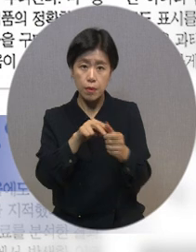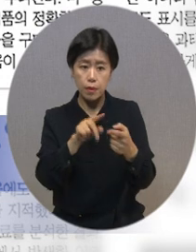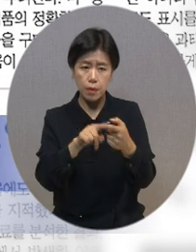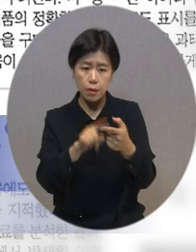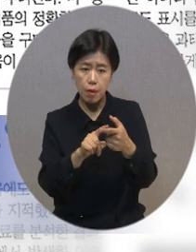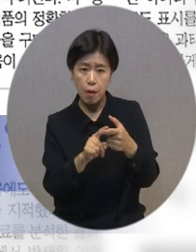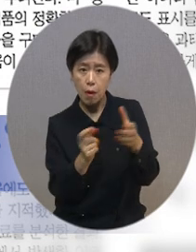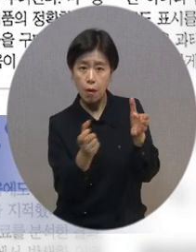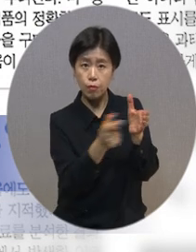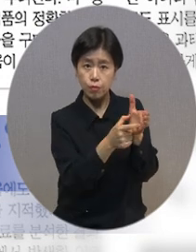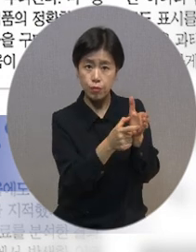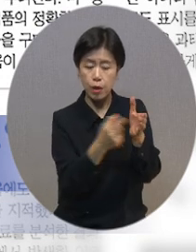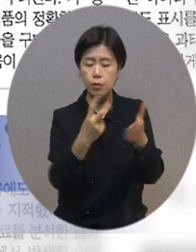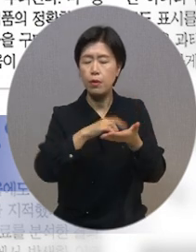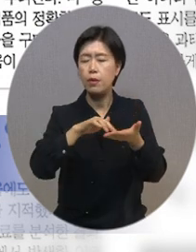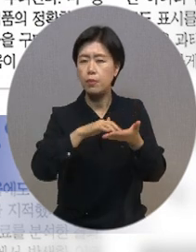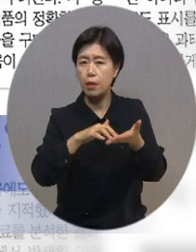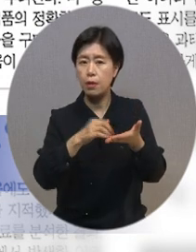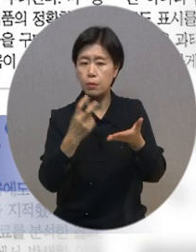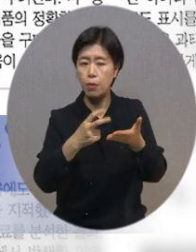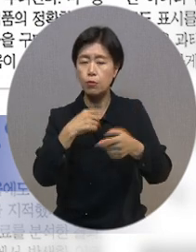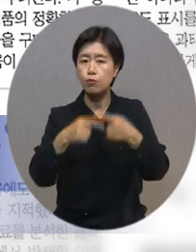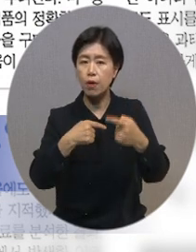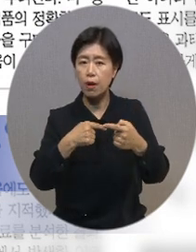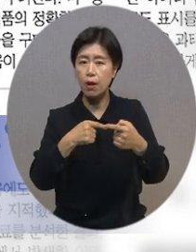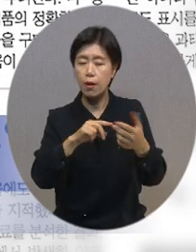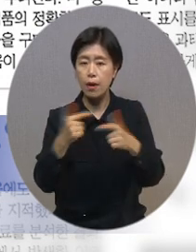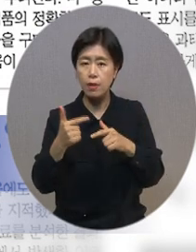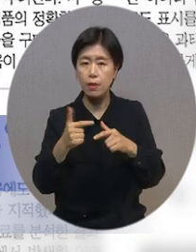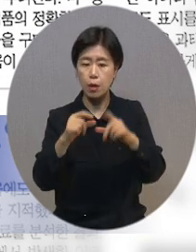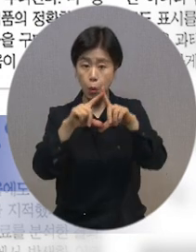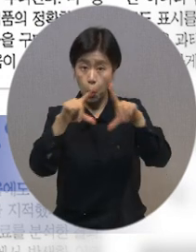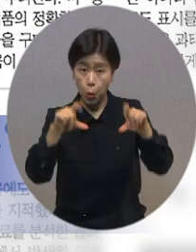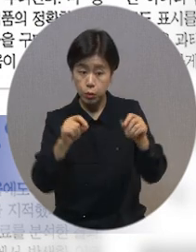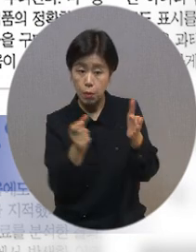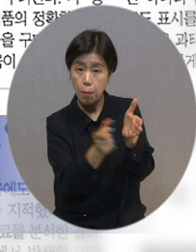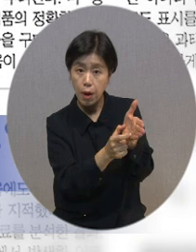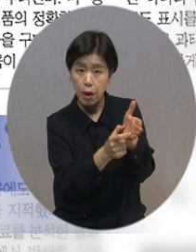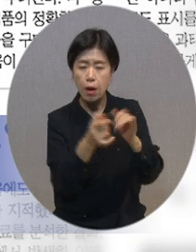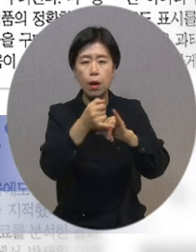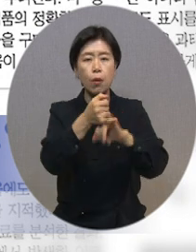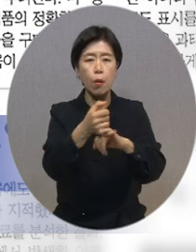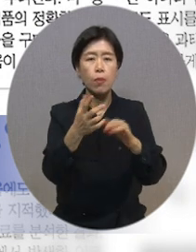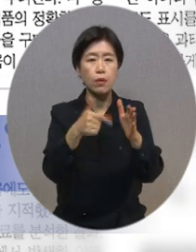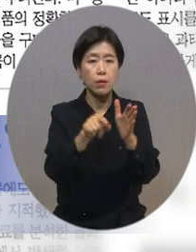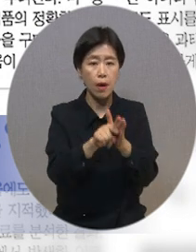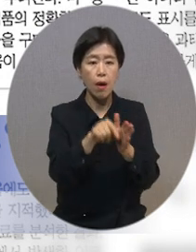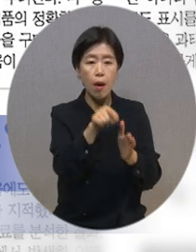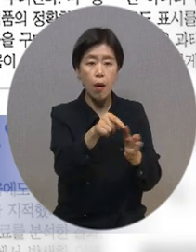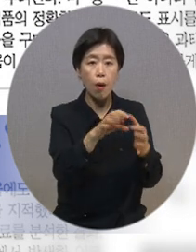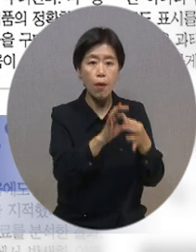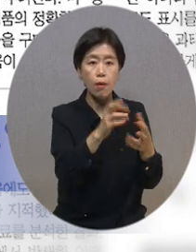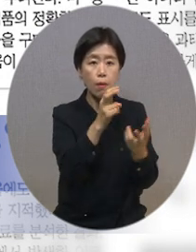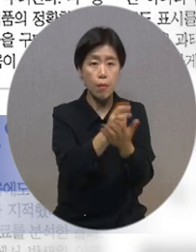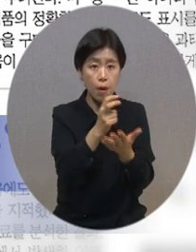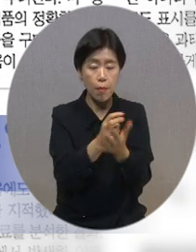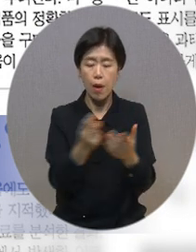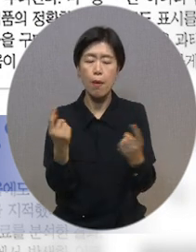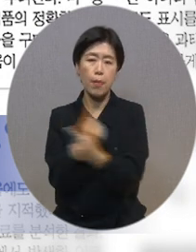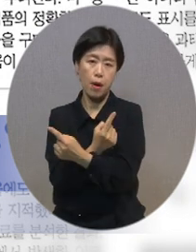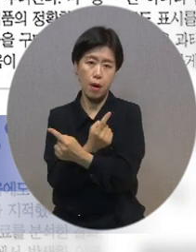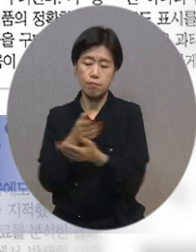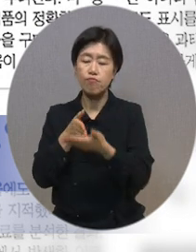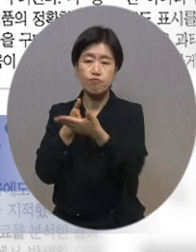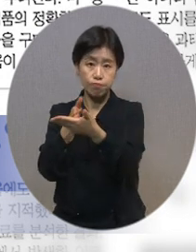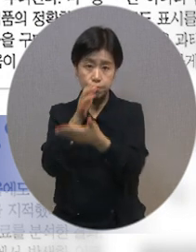음성 수어 영상 변환용 코드로이 표시하도록 의무화하는 화장 법 일부 개정법률안을 대표